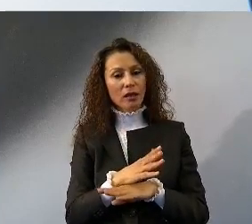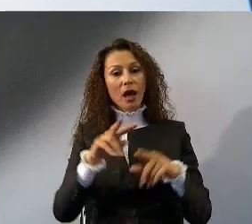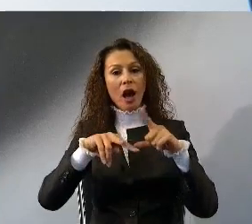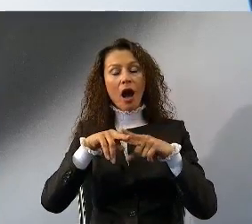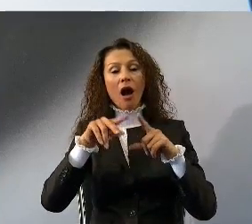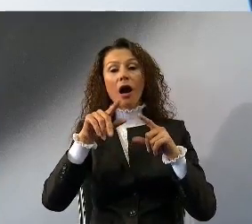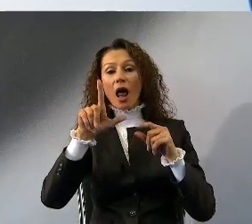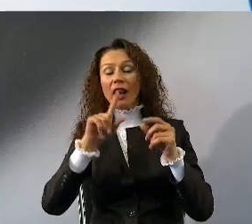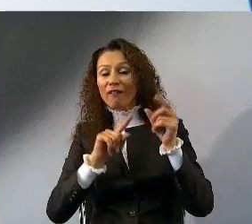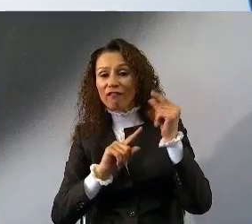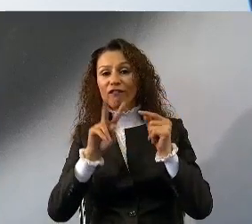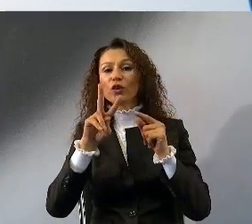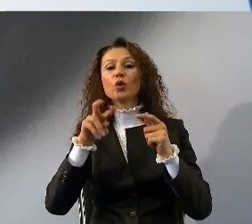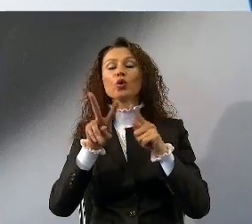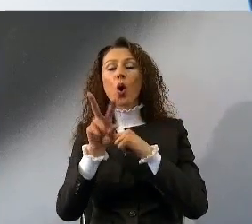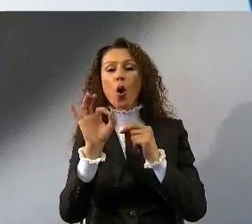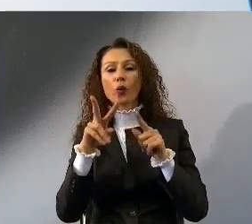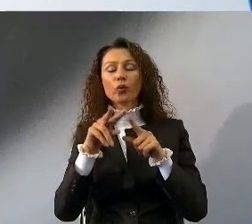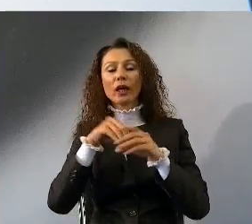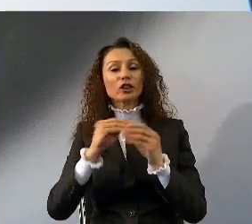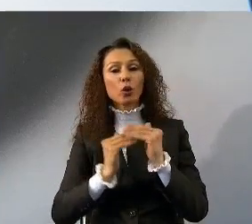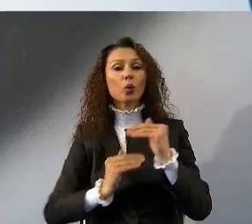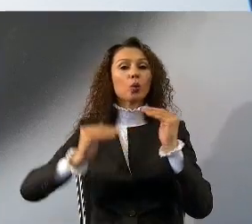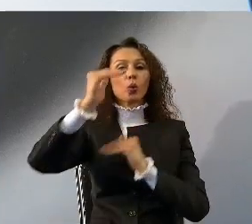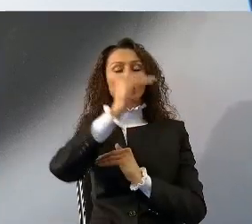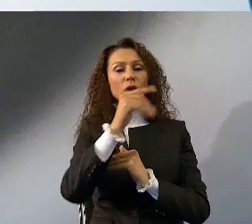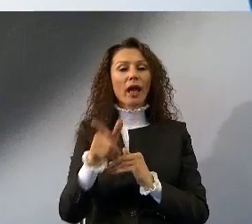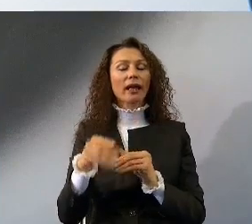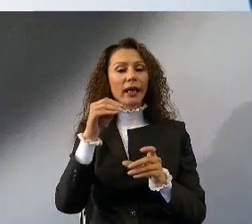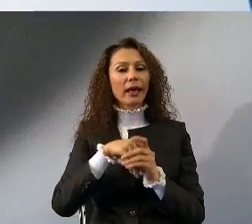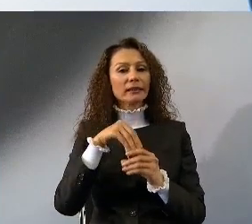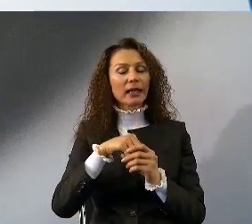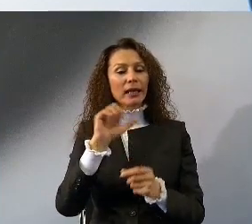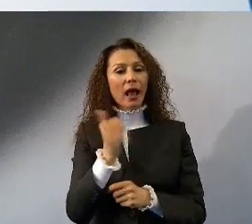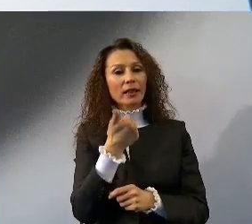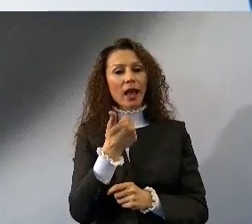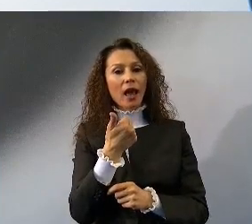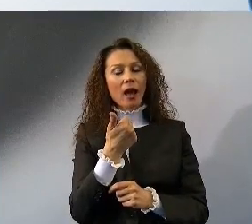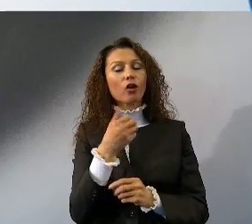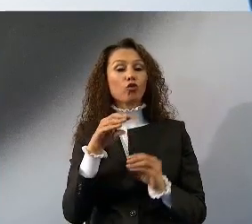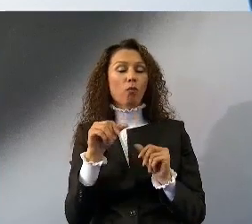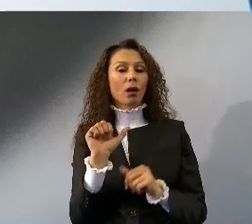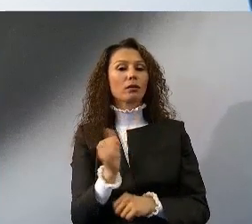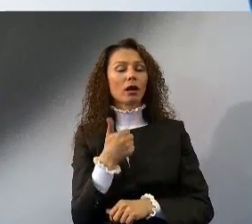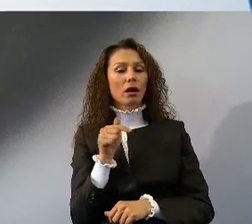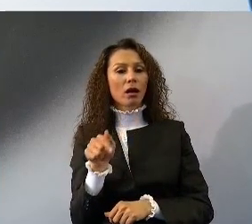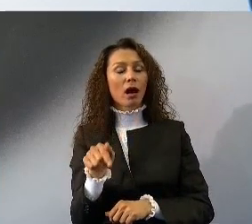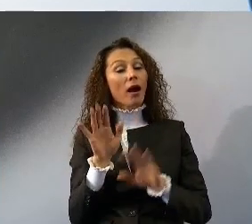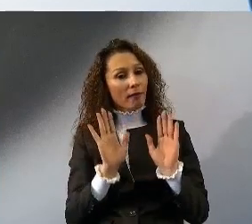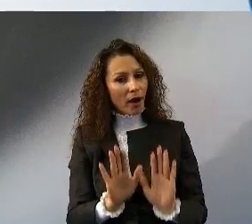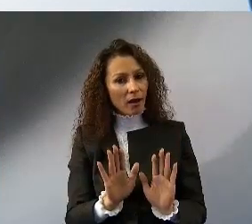alivyon tabanlı veya orman tabanlı olduğu için yüksek biyokütleyi üretebilen bir toprak.